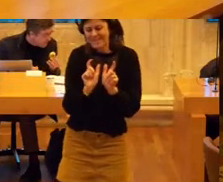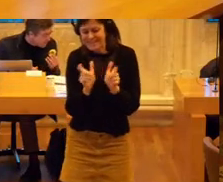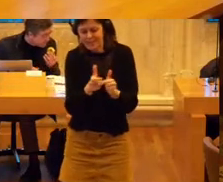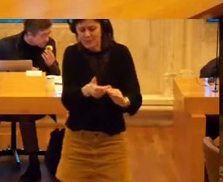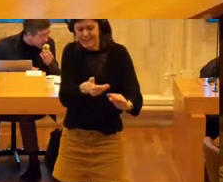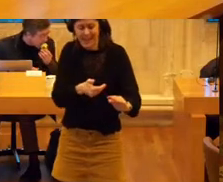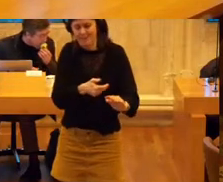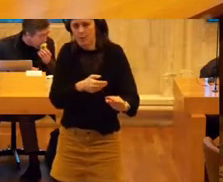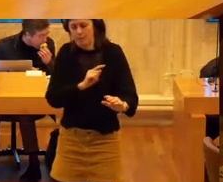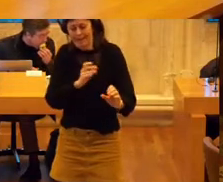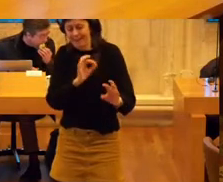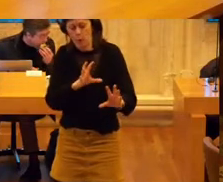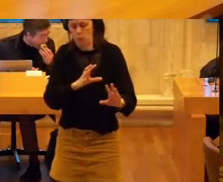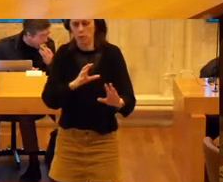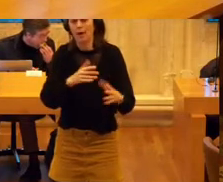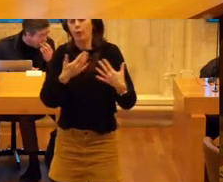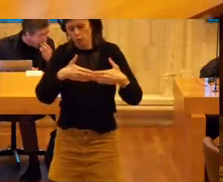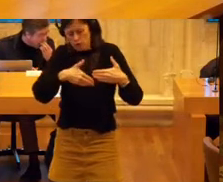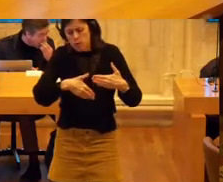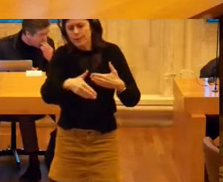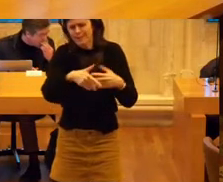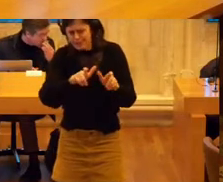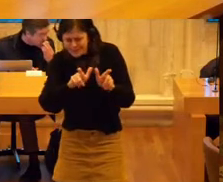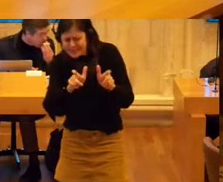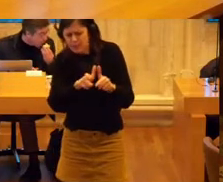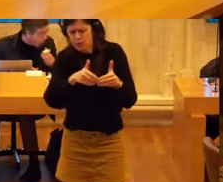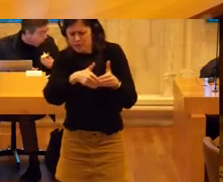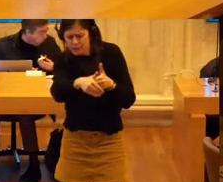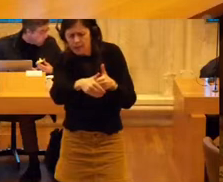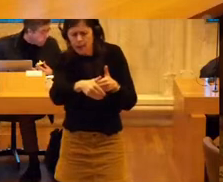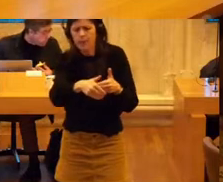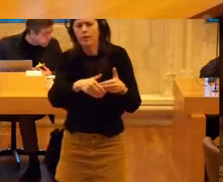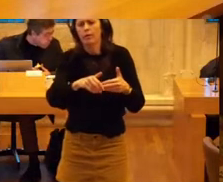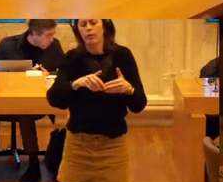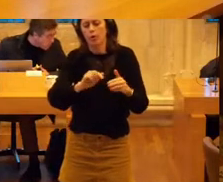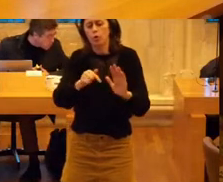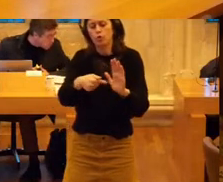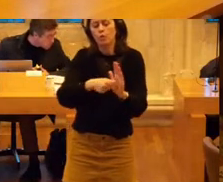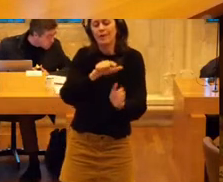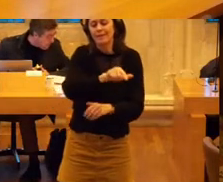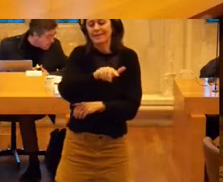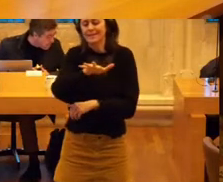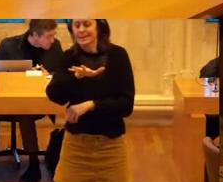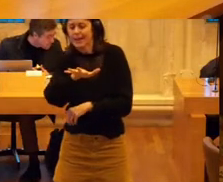cet audit et de refaire un CLS3 pour la période